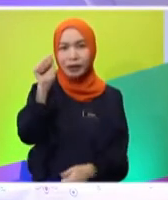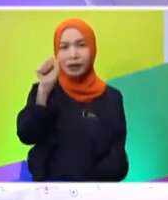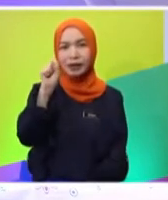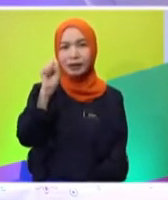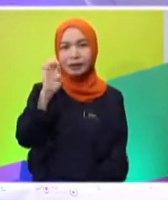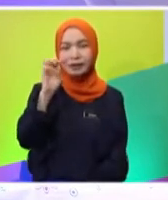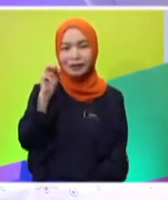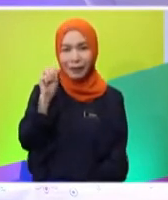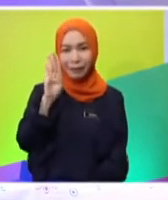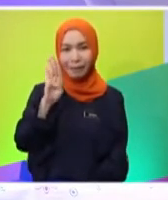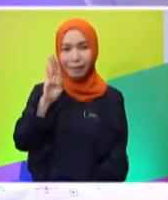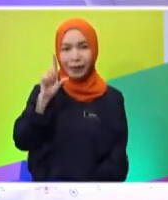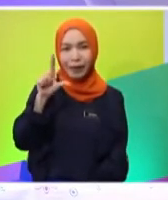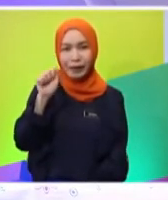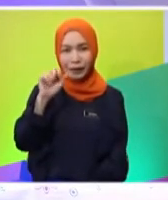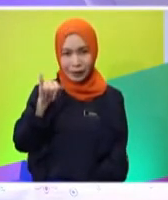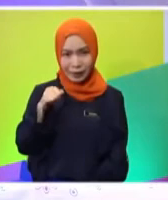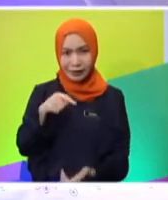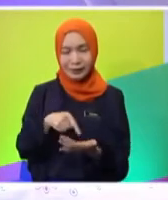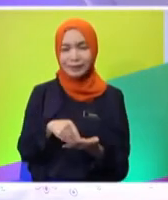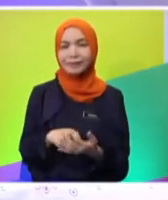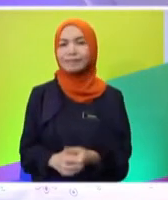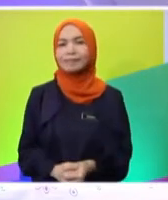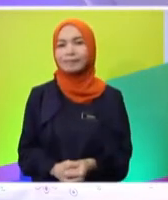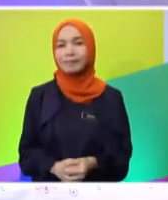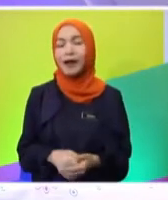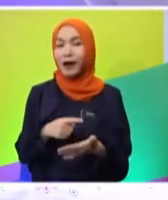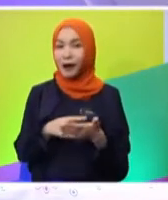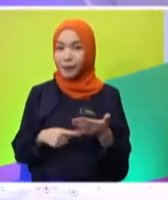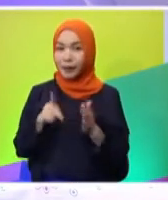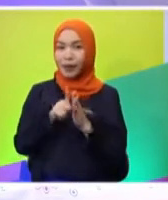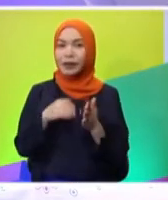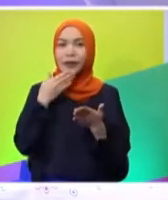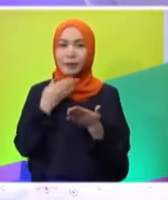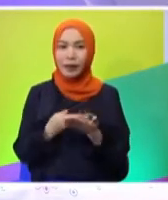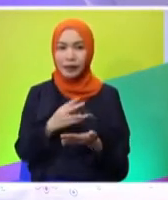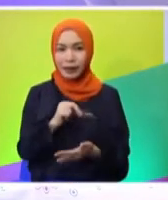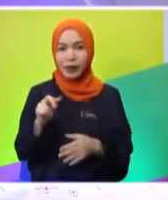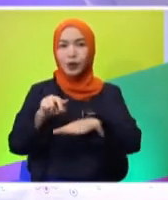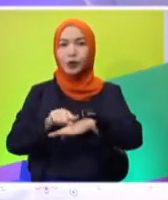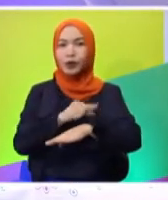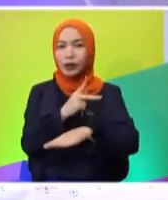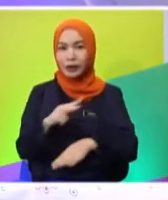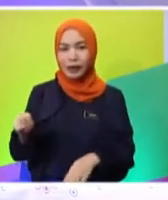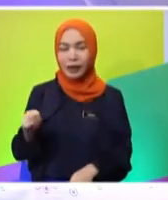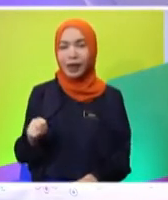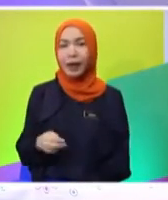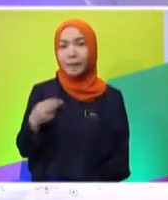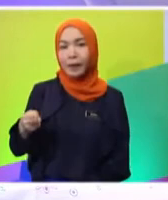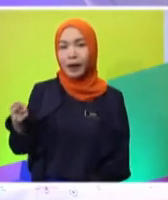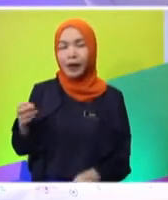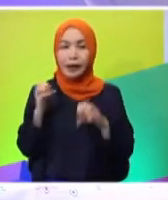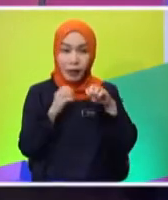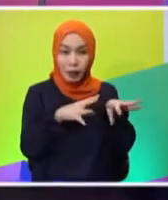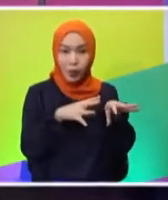bahan terbuang itu ah hampir keseluruhan pada acara tersebut digunakan Apakah ke kitchen kita menggunakan bahan terbuang dalam pembuatan